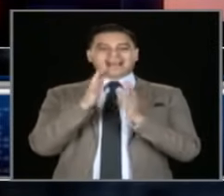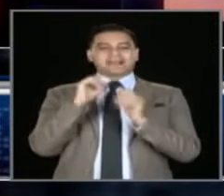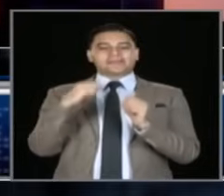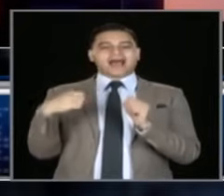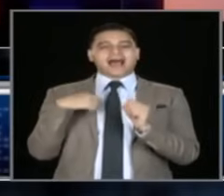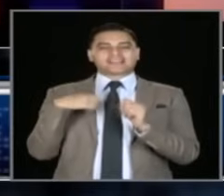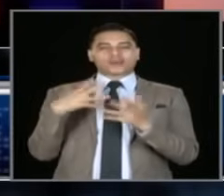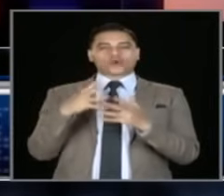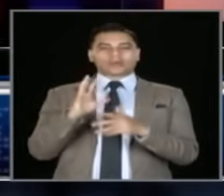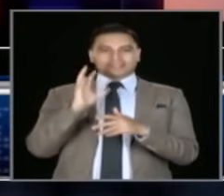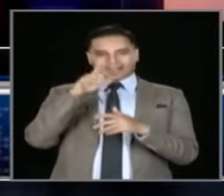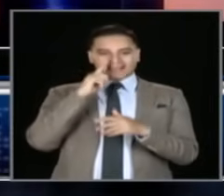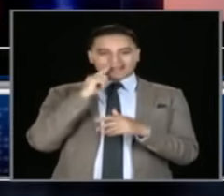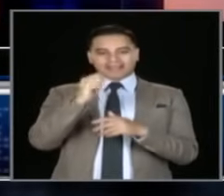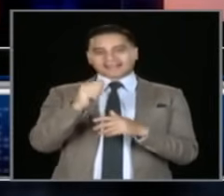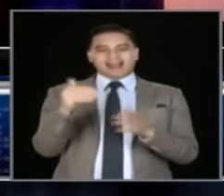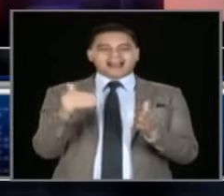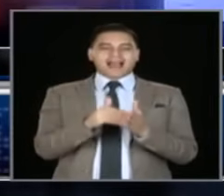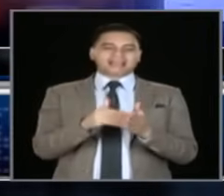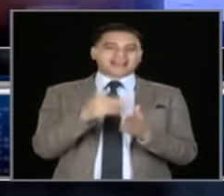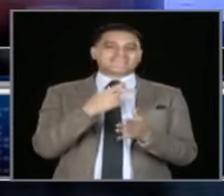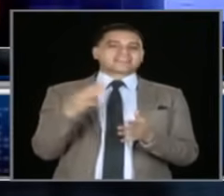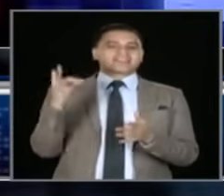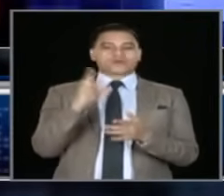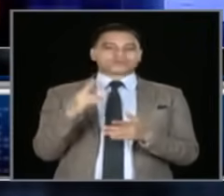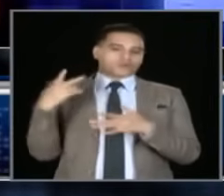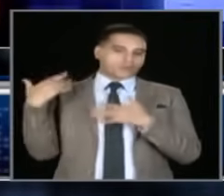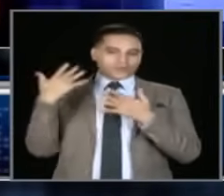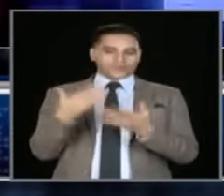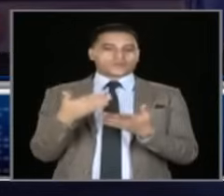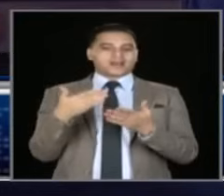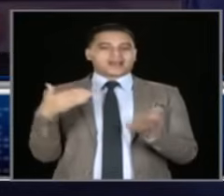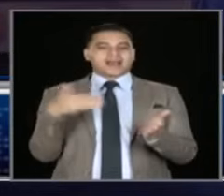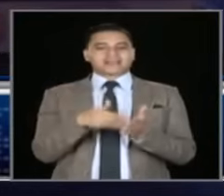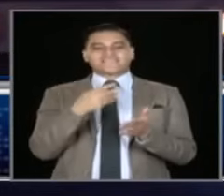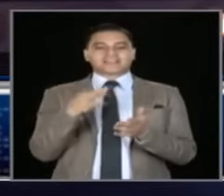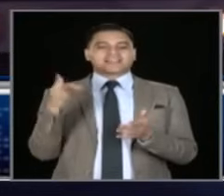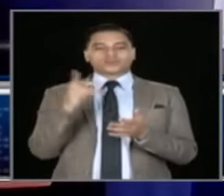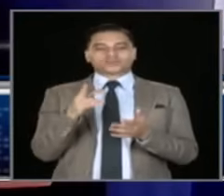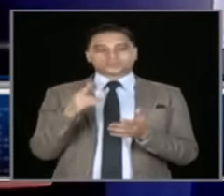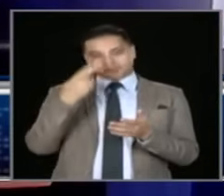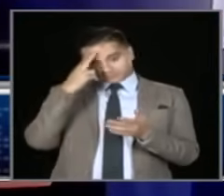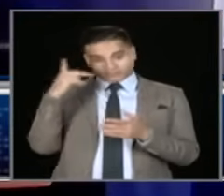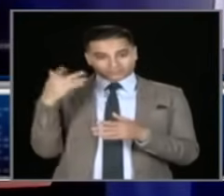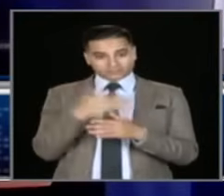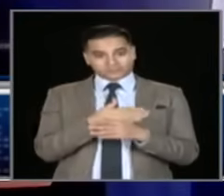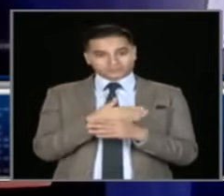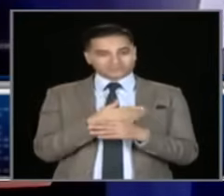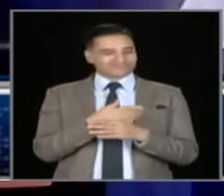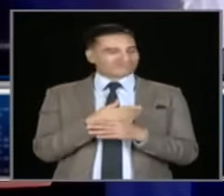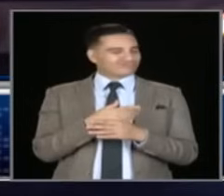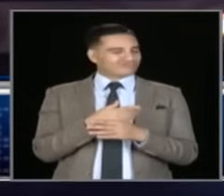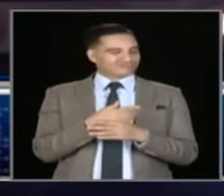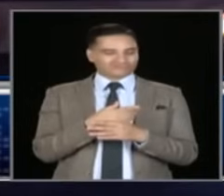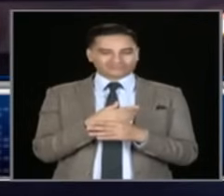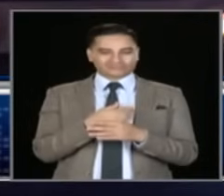لكرة اليد رجال حتى عام 2023؟ استعجل جدا. ميكيل هانسن. لا، ده